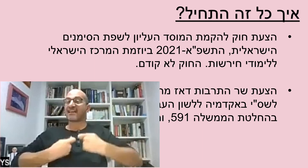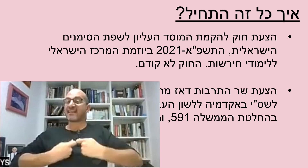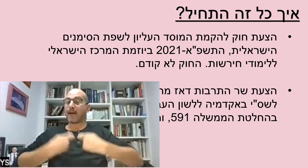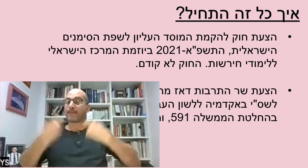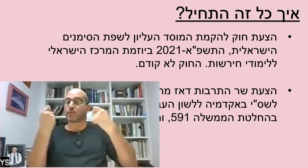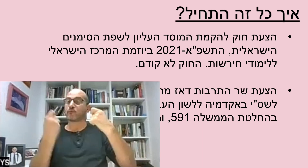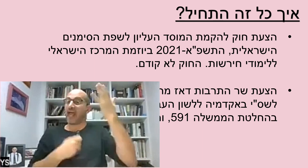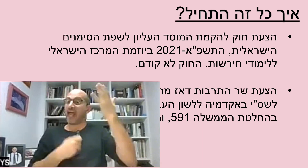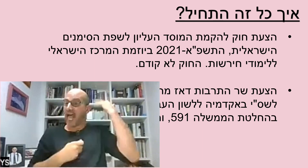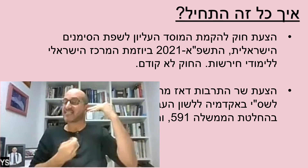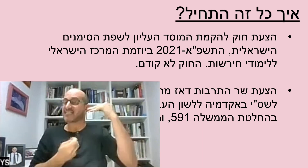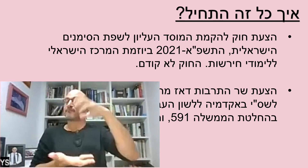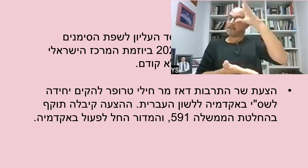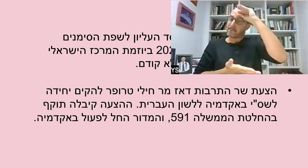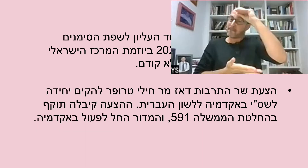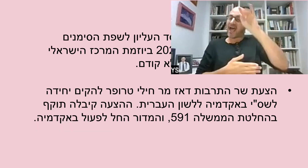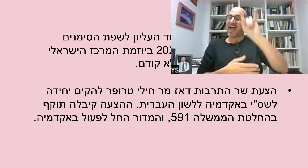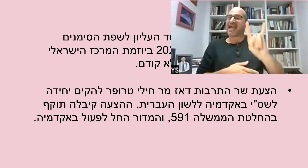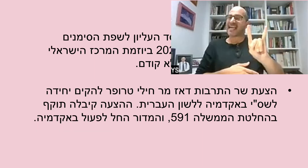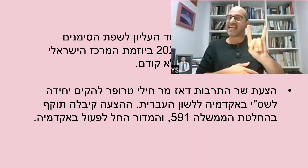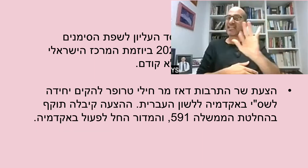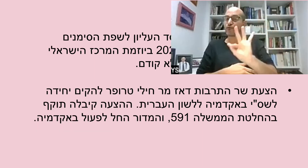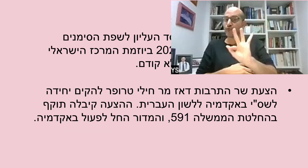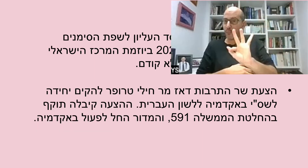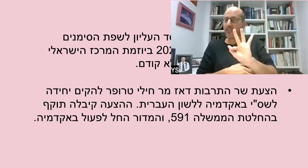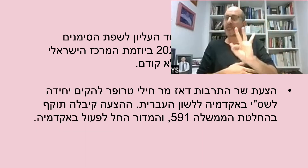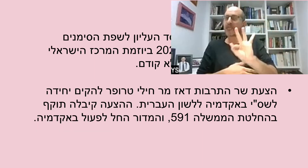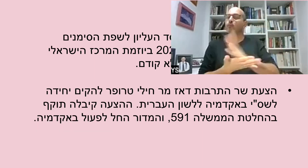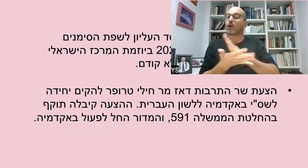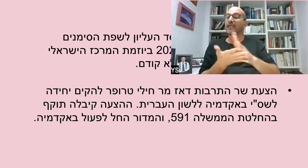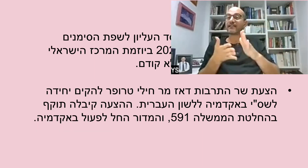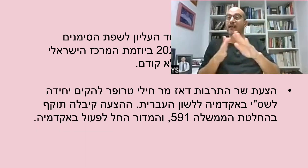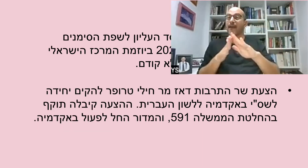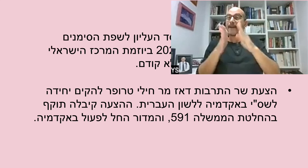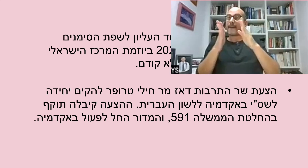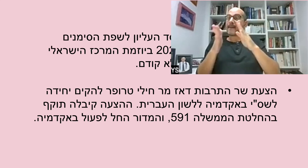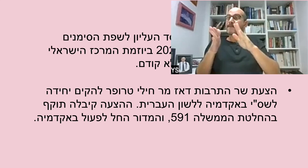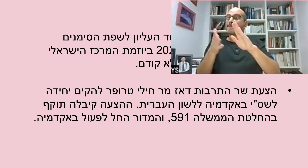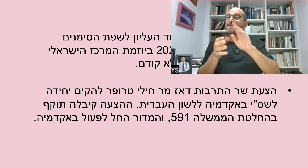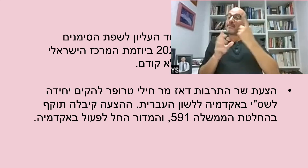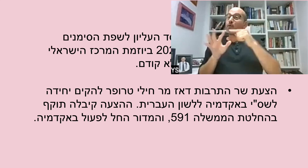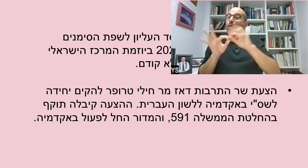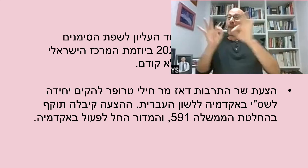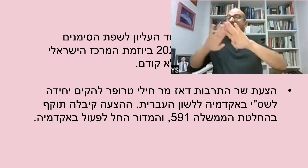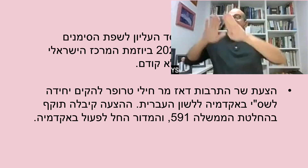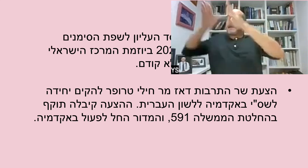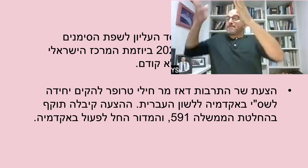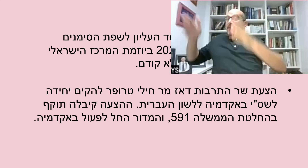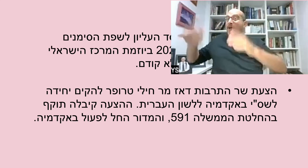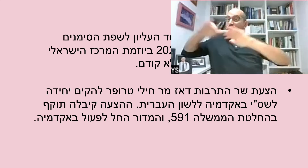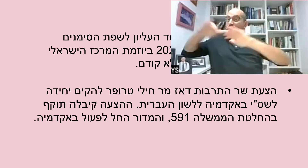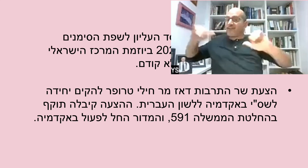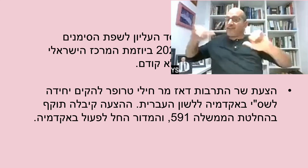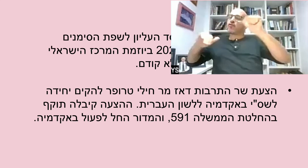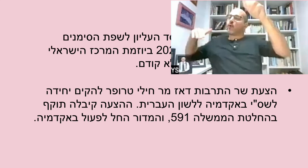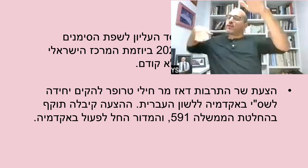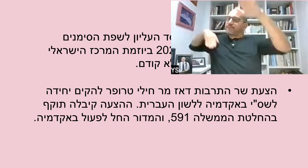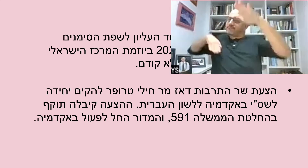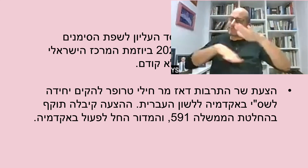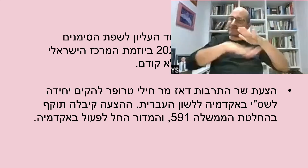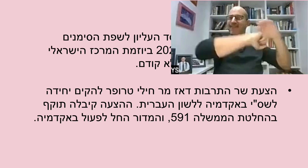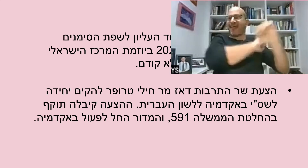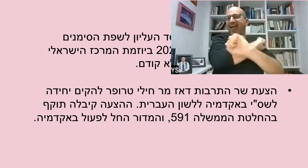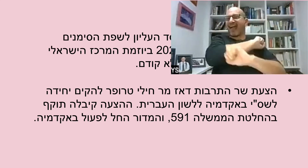בסופו של דבר היה בחור בשם חילי טרופר שהיה שר התרבות, והוא בעצם הקים את